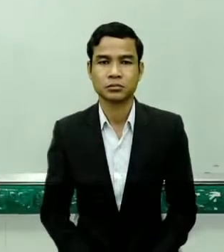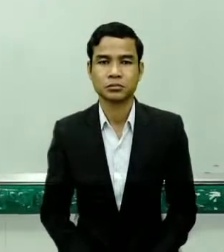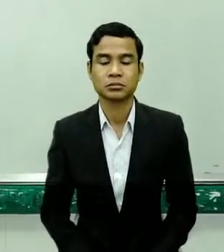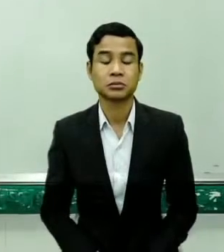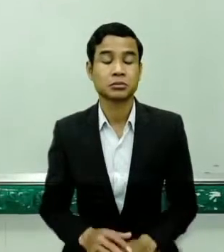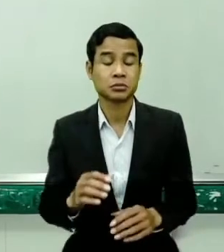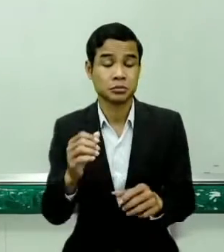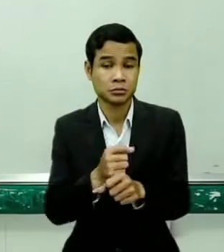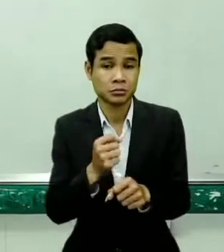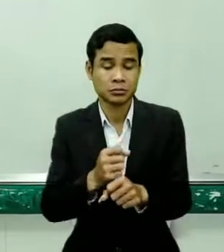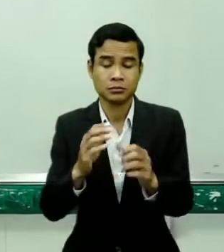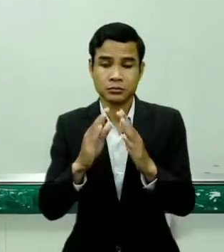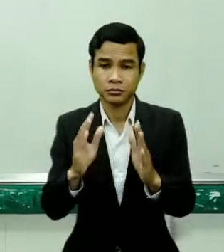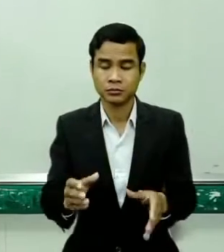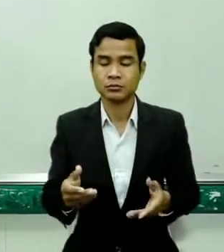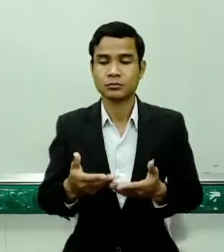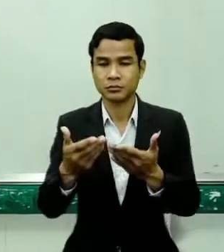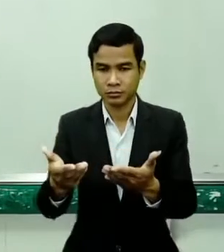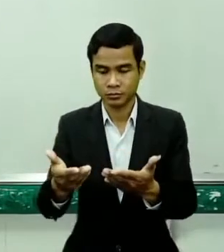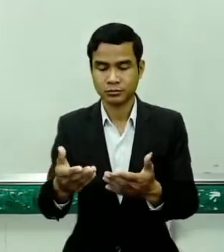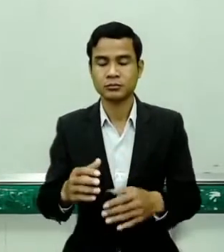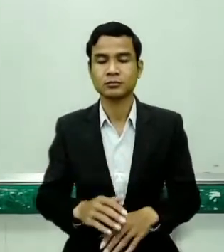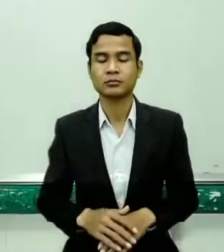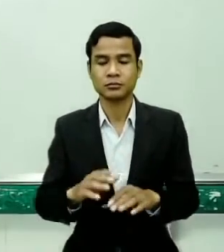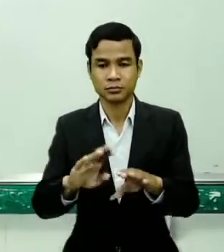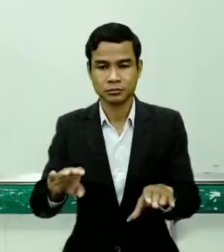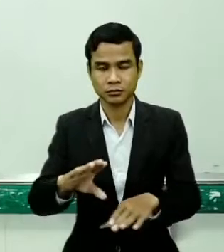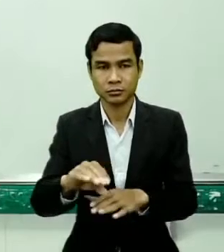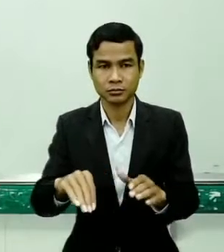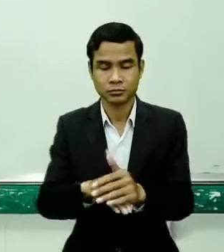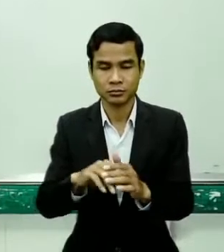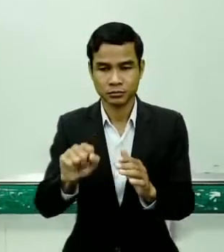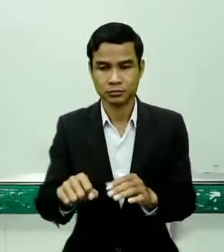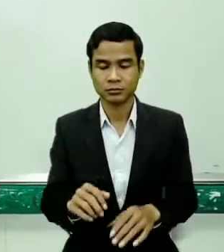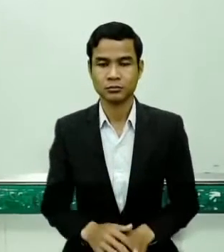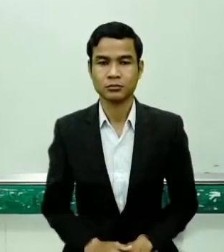chà chẳng nít cứ chư cái cạp té đài nẹ cổ bạn đã chúng con từng ở khné,